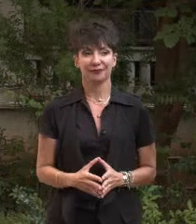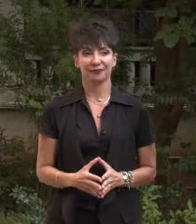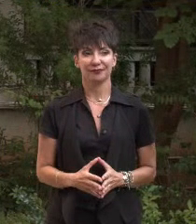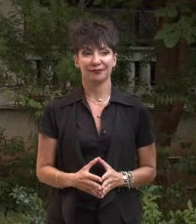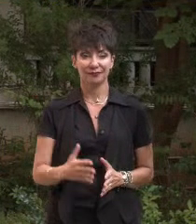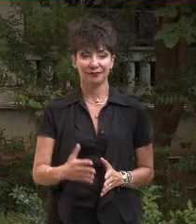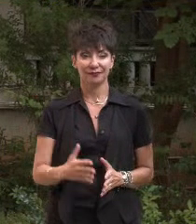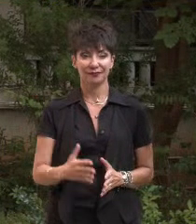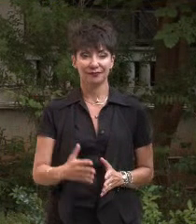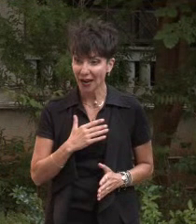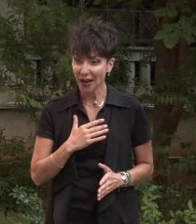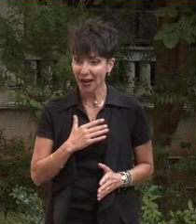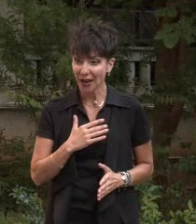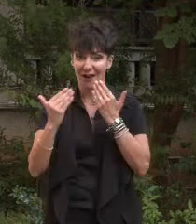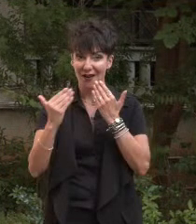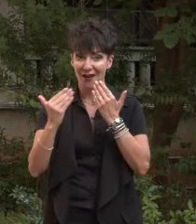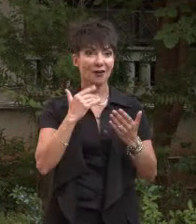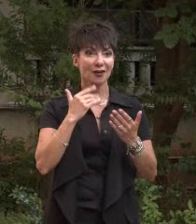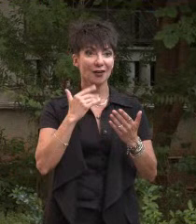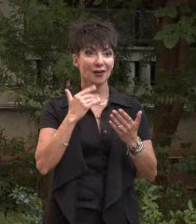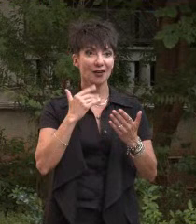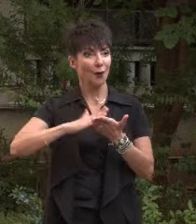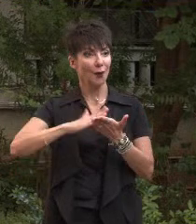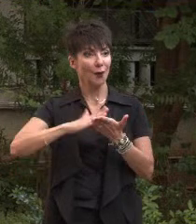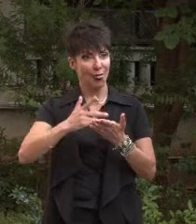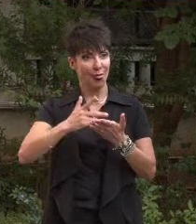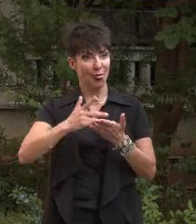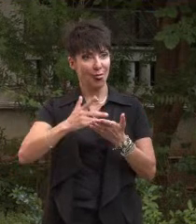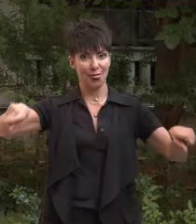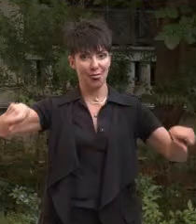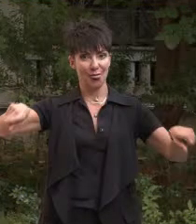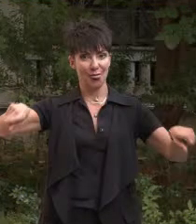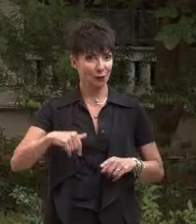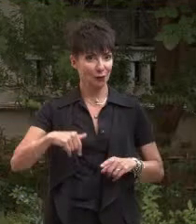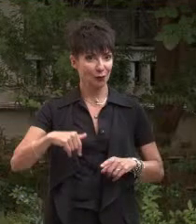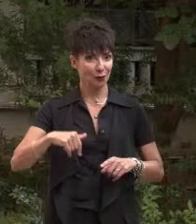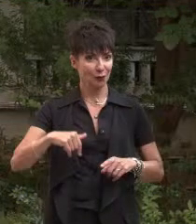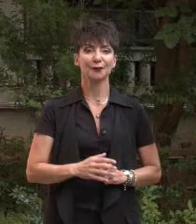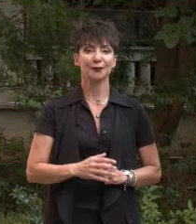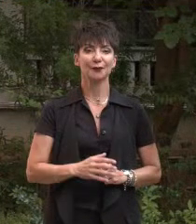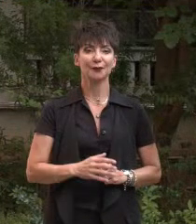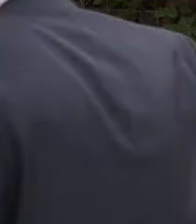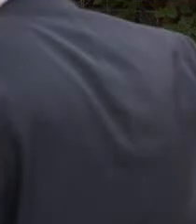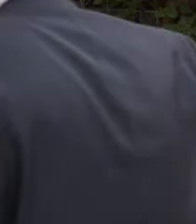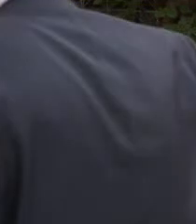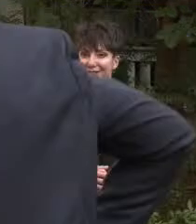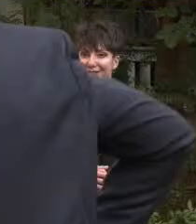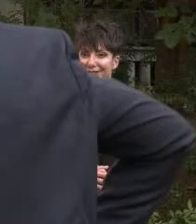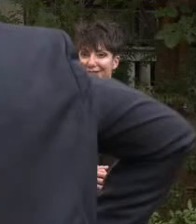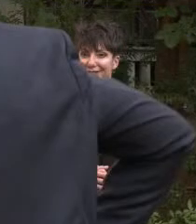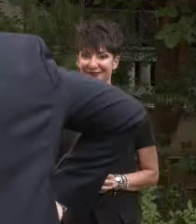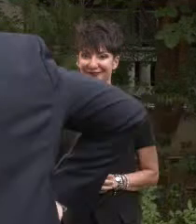Και παρακαλώ για την κατανόησή σας, έτσι ώστε να μεταφράζετε και ο χαιρετισμός του.